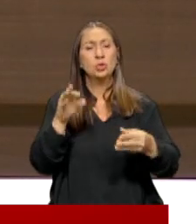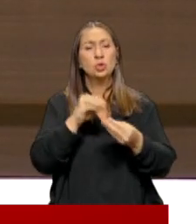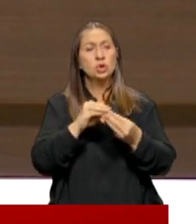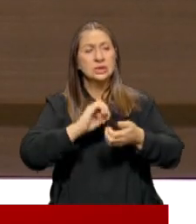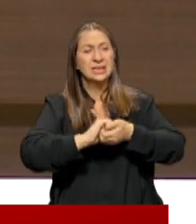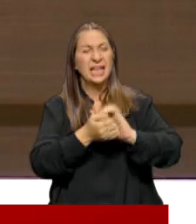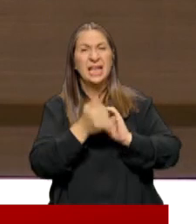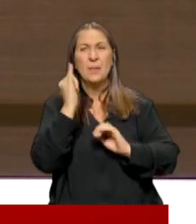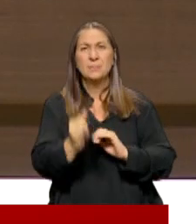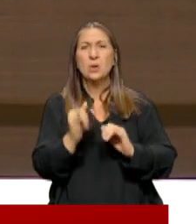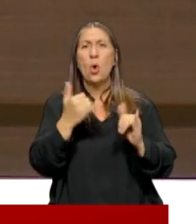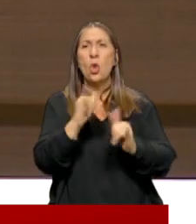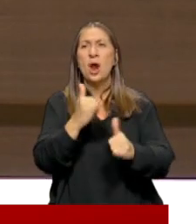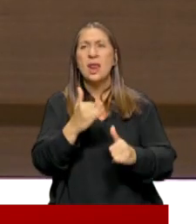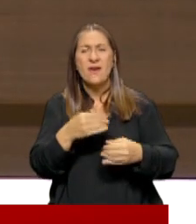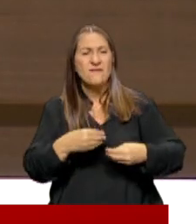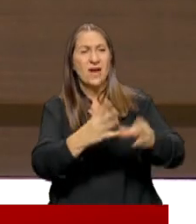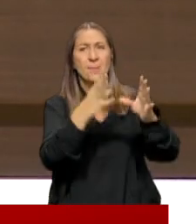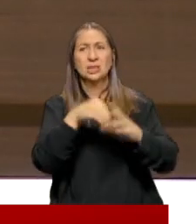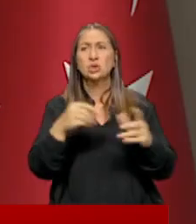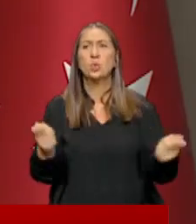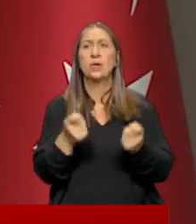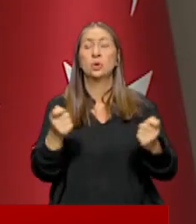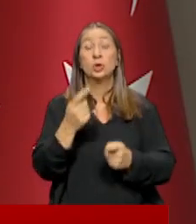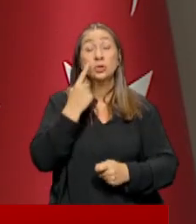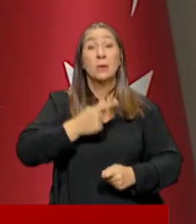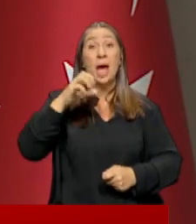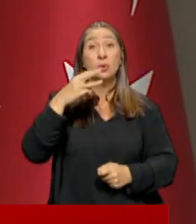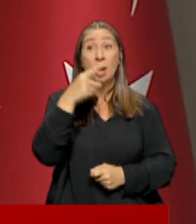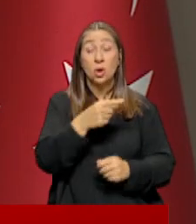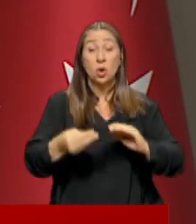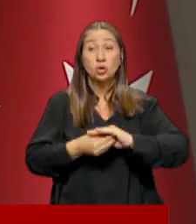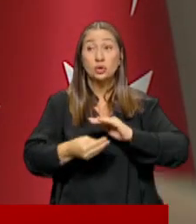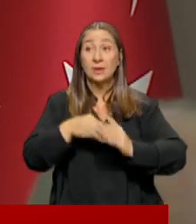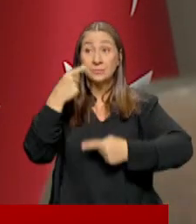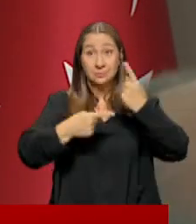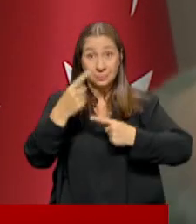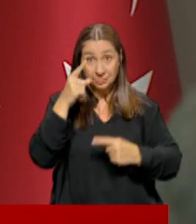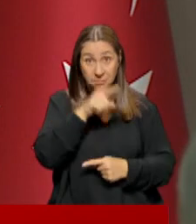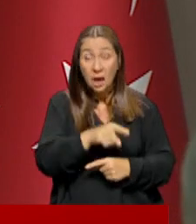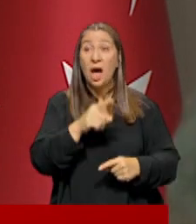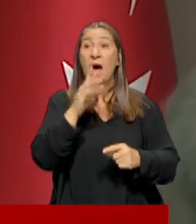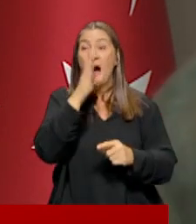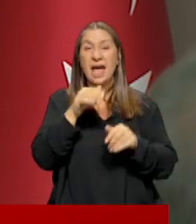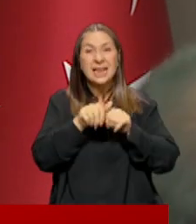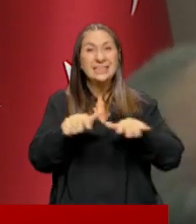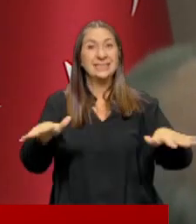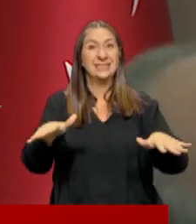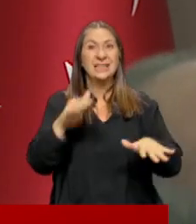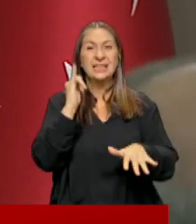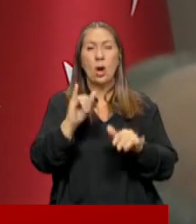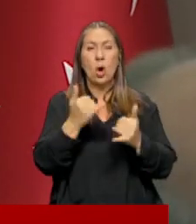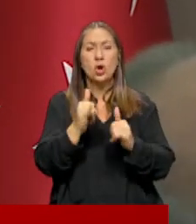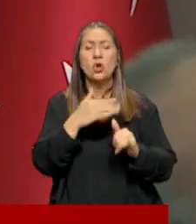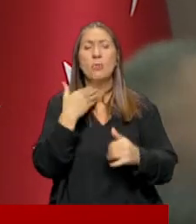çetelerinin kirli oyunlarına kurban etmek için uğraşıyor. Cumhurbaşkanı Erdoğan rüşvet iddiaları üzerine adalet sistemini kirli oyuna